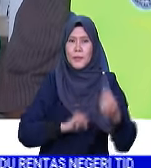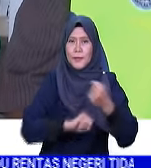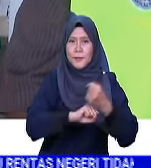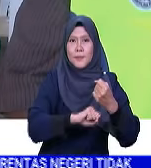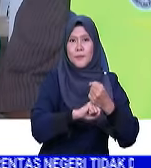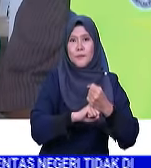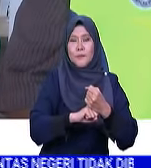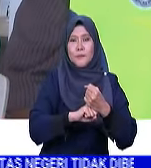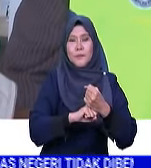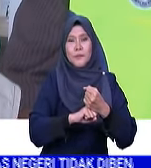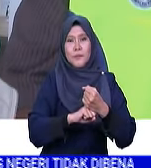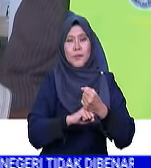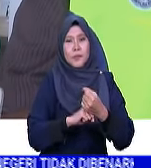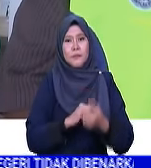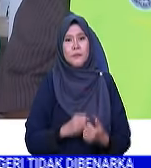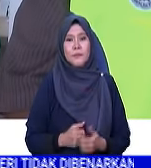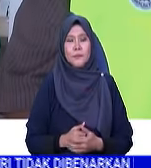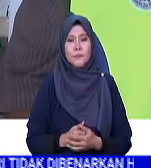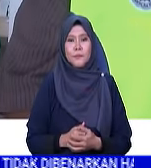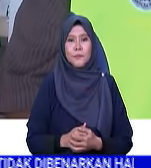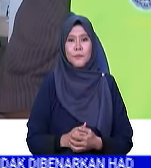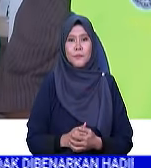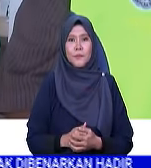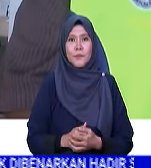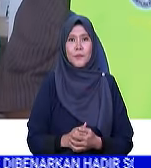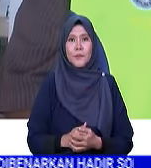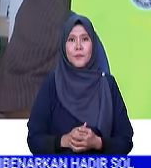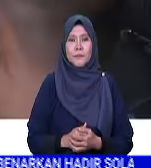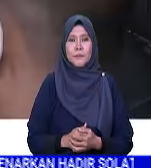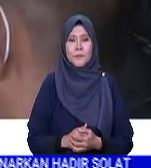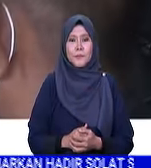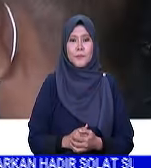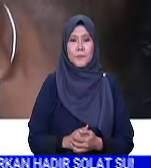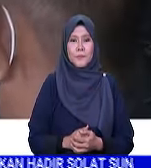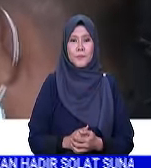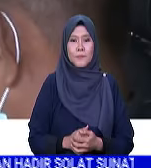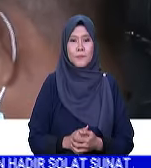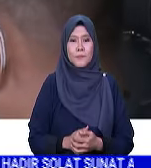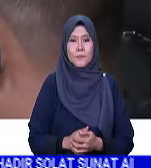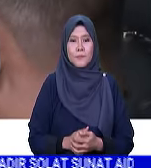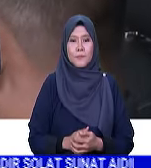oleh Tuan Pengarah Daerah dan masjid-masjid seperti mana yang saya sebutkan tadi.